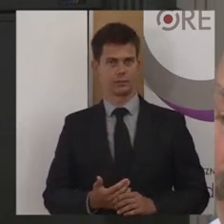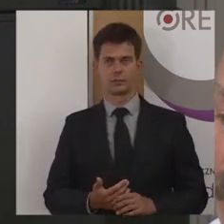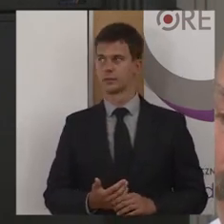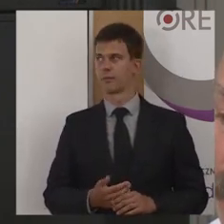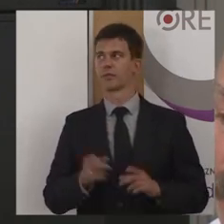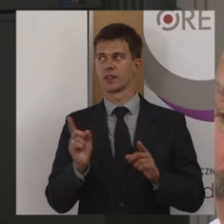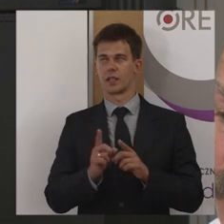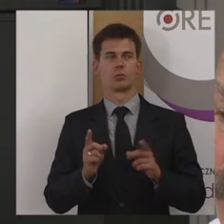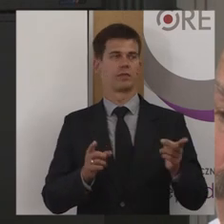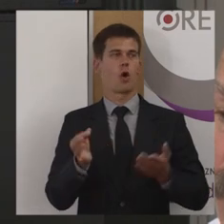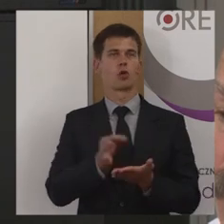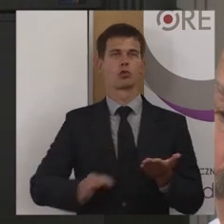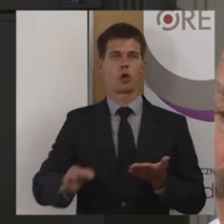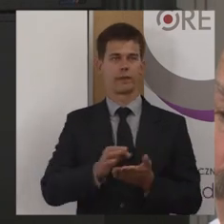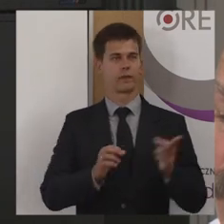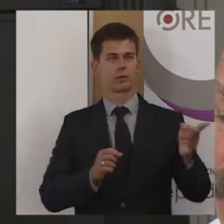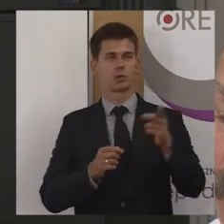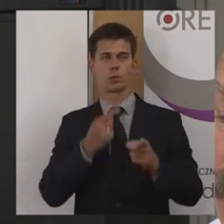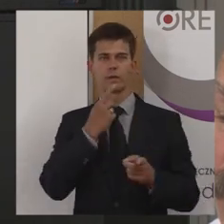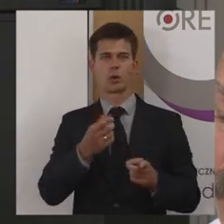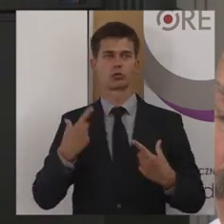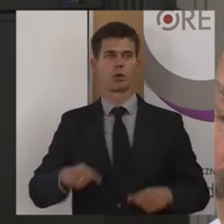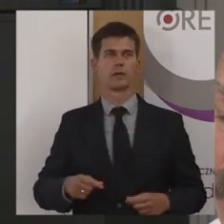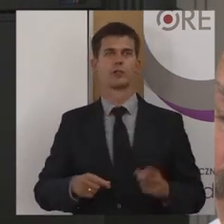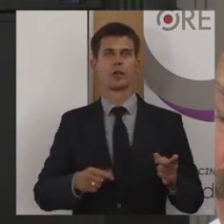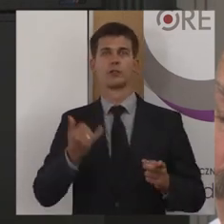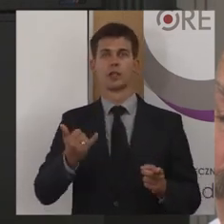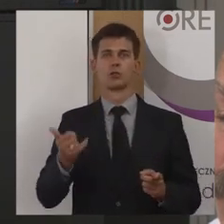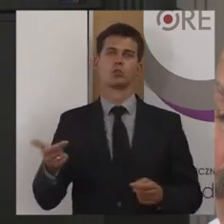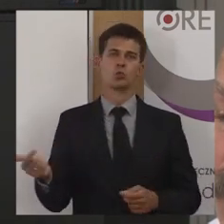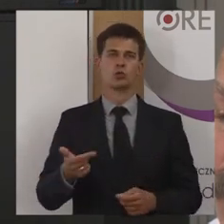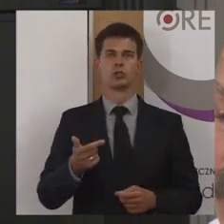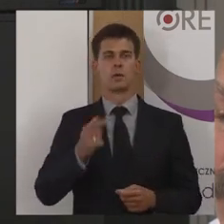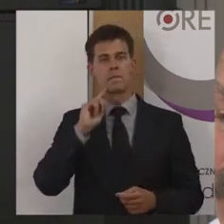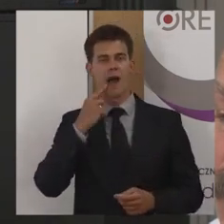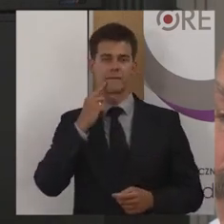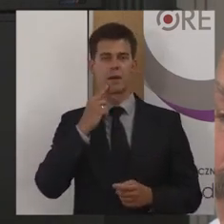Państwo z ośrodków mówią, żeby dzieci go tam chwilę się